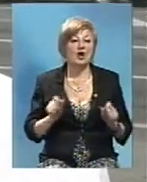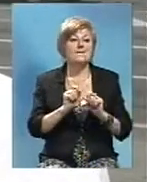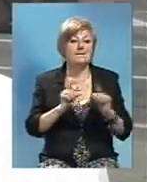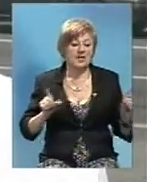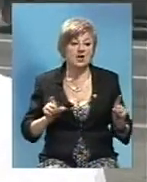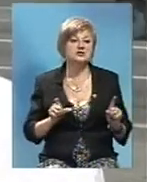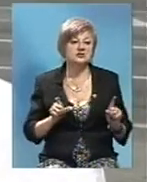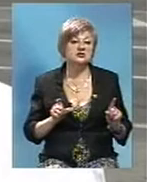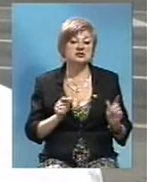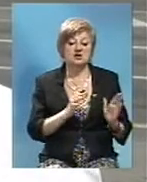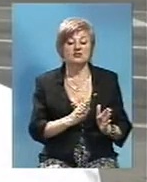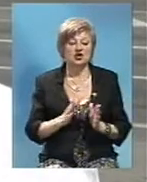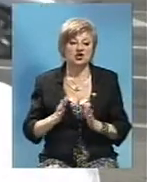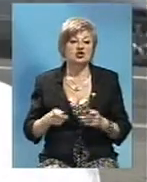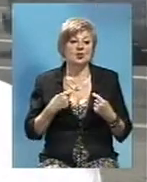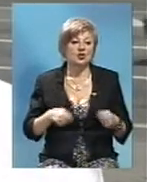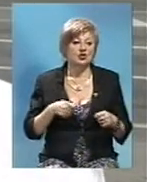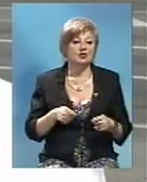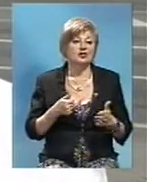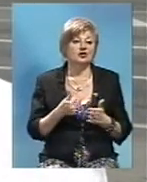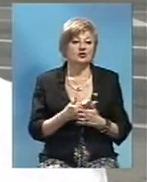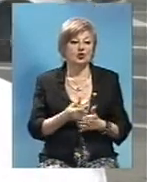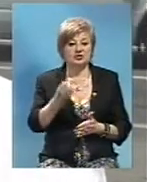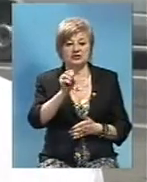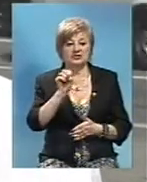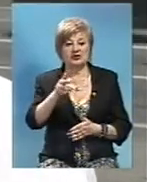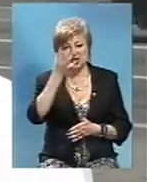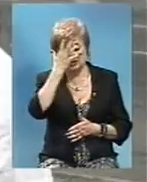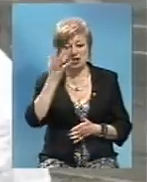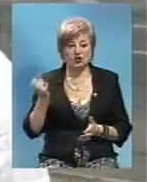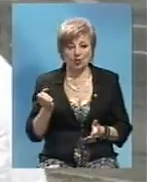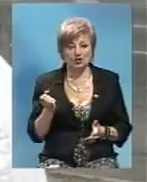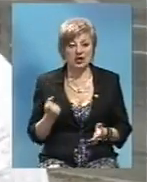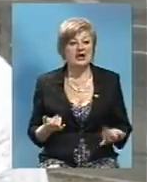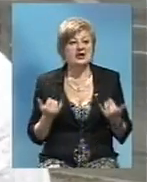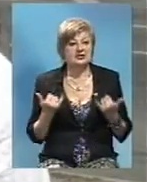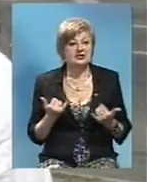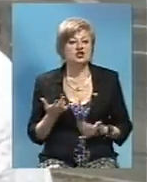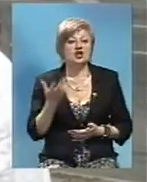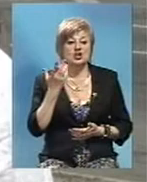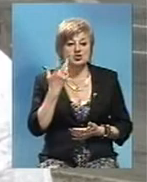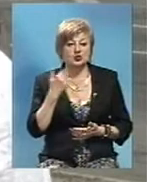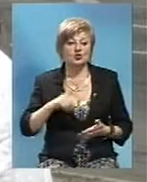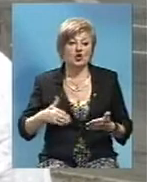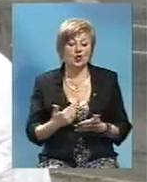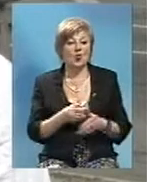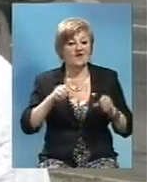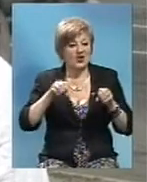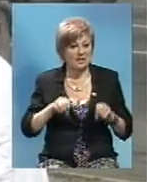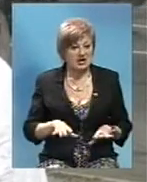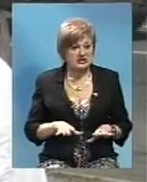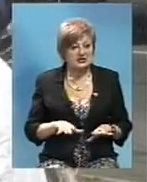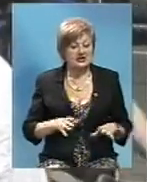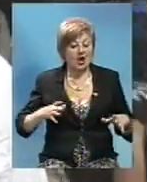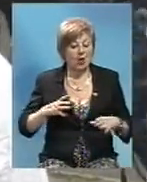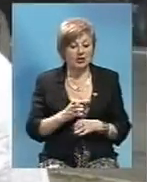работал в штатном режиме, но алкоголь продавался только в 12.01 по кассе. Сейчас, когда с новым постановлением